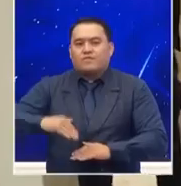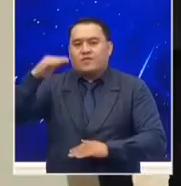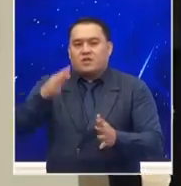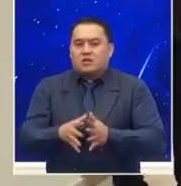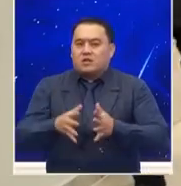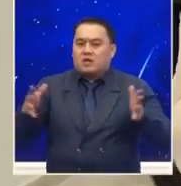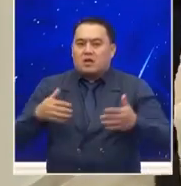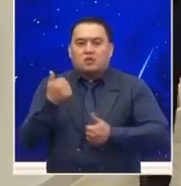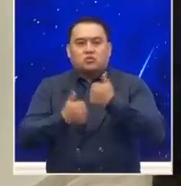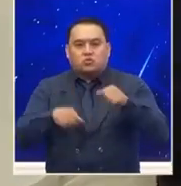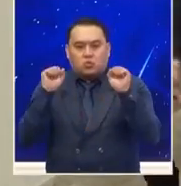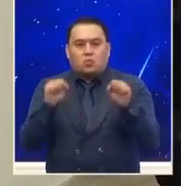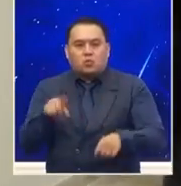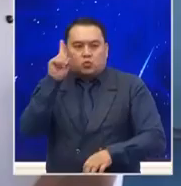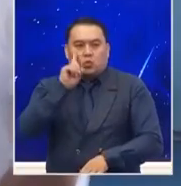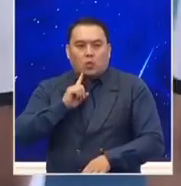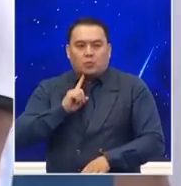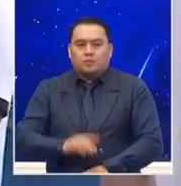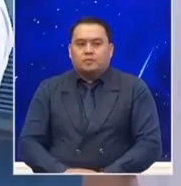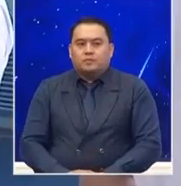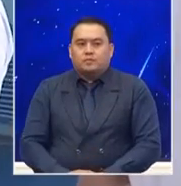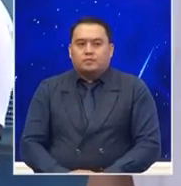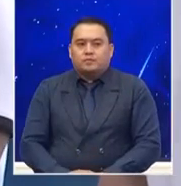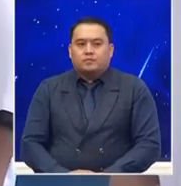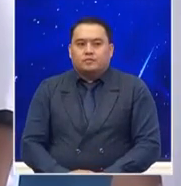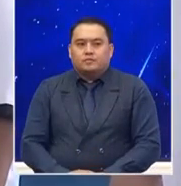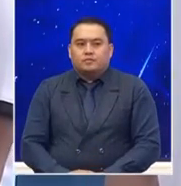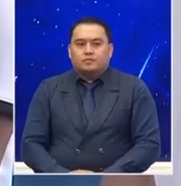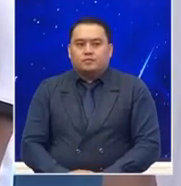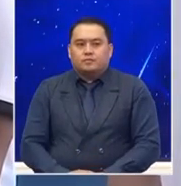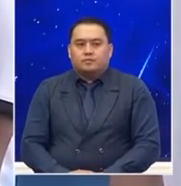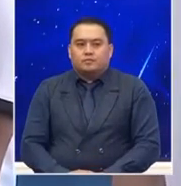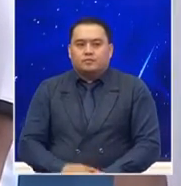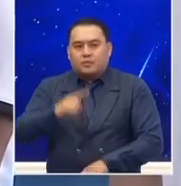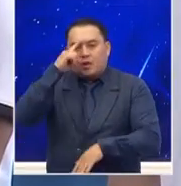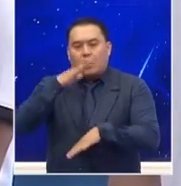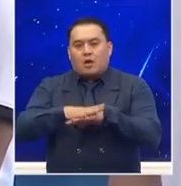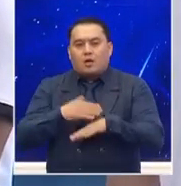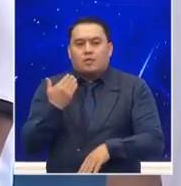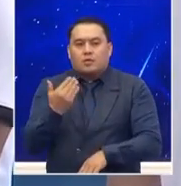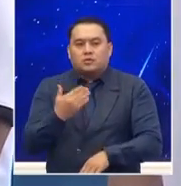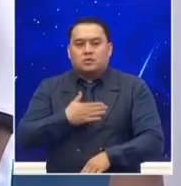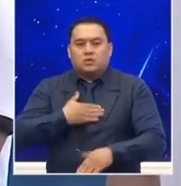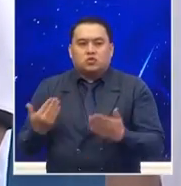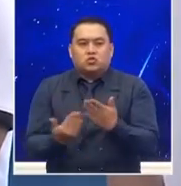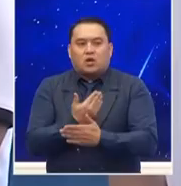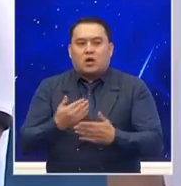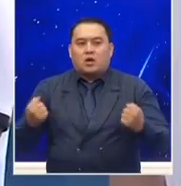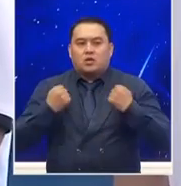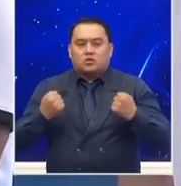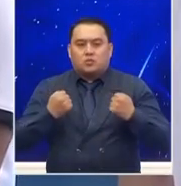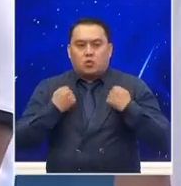түрлі жарыстар өткізуге қолайлы. Амандық Ғаббасұлы, мектебімізде ашылған жаңа ғимаратындағы